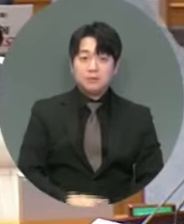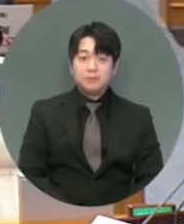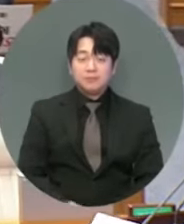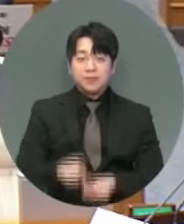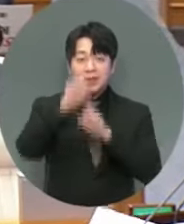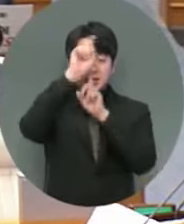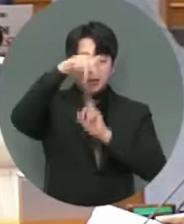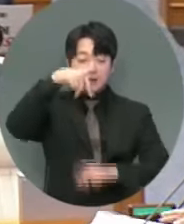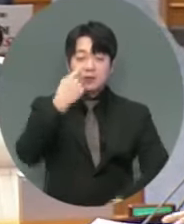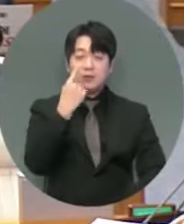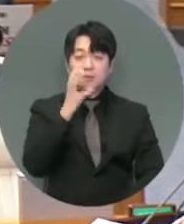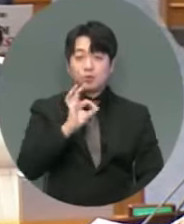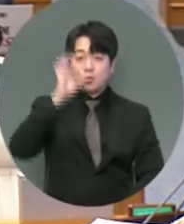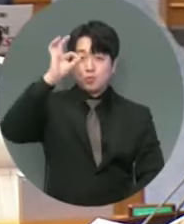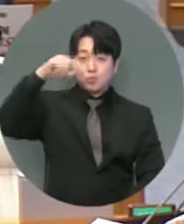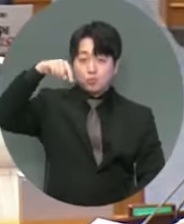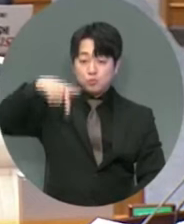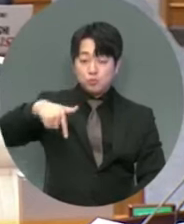이종욱 의원,